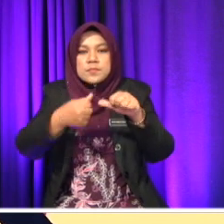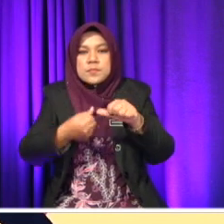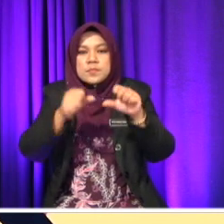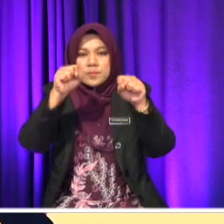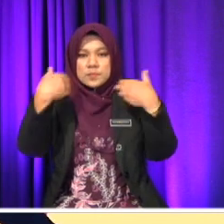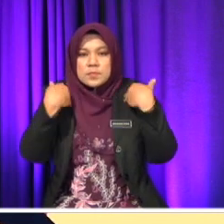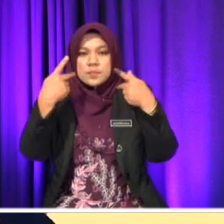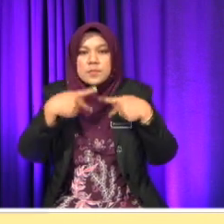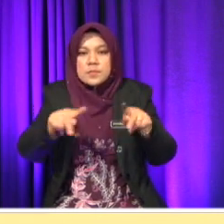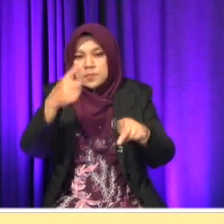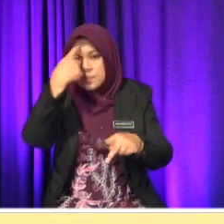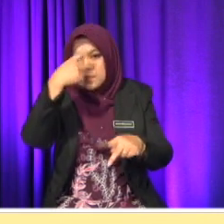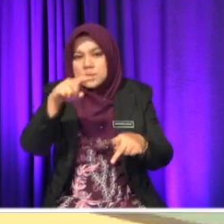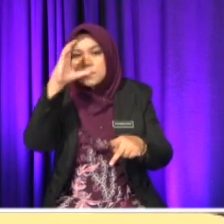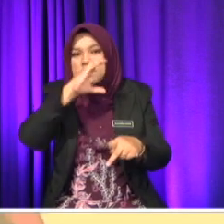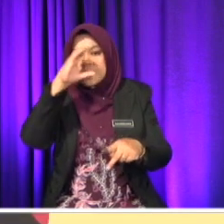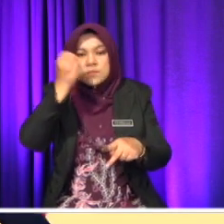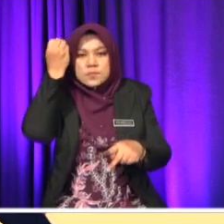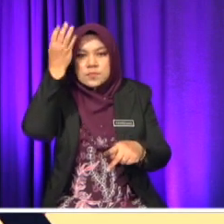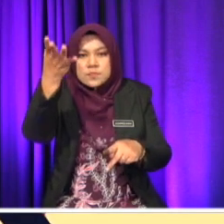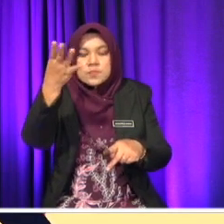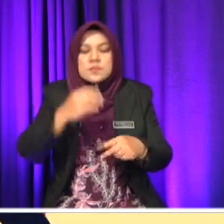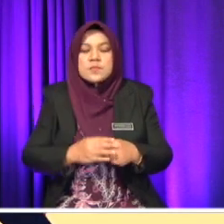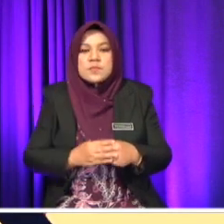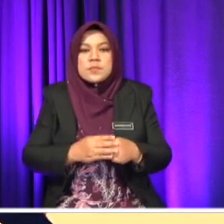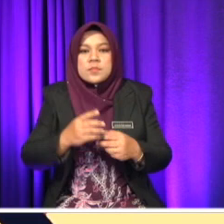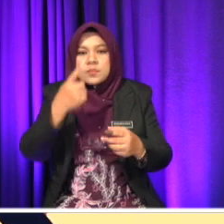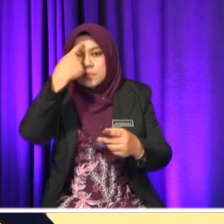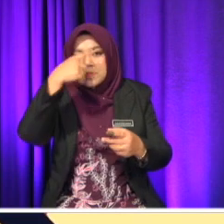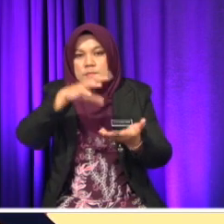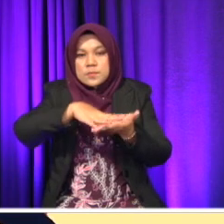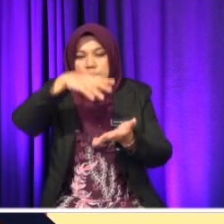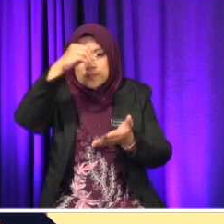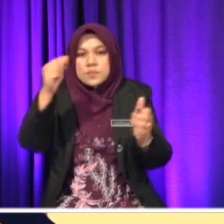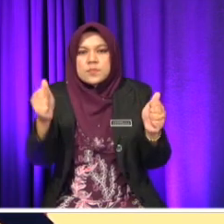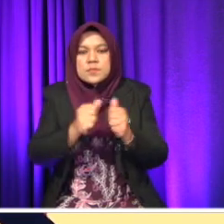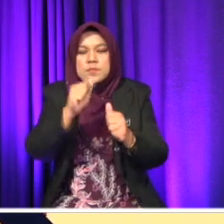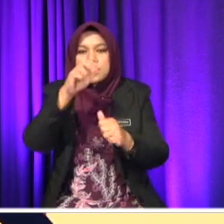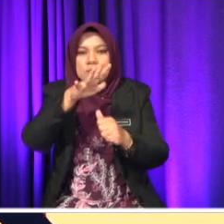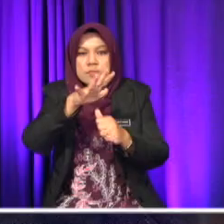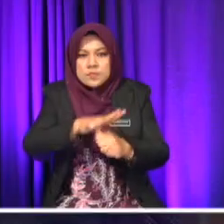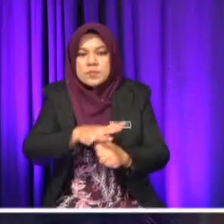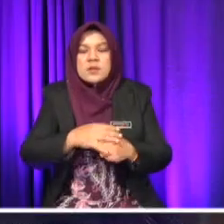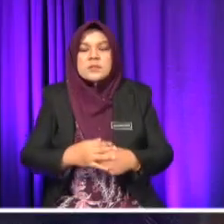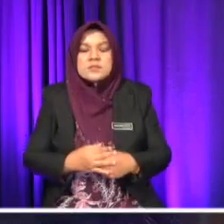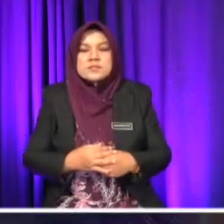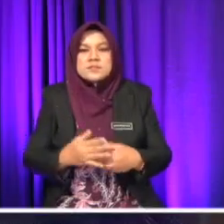berpeluang untuk menerokati maklumat demi kelangsungan pembelajaran yang lebih bergesek saya